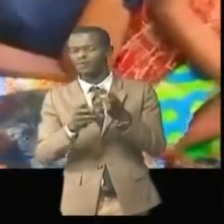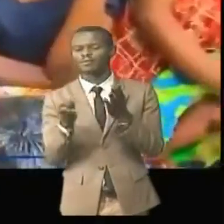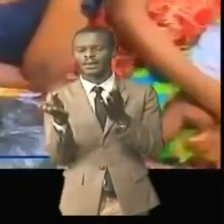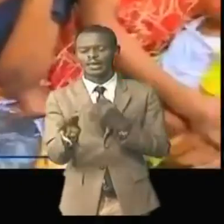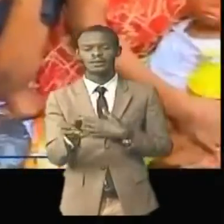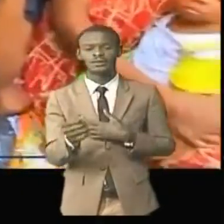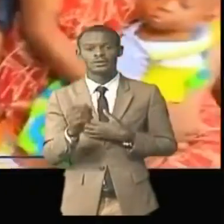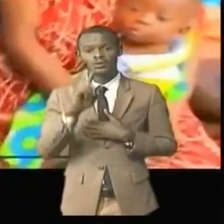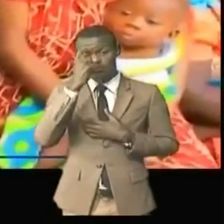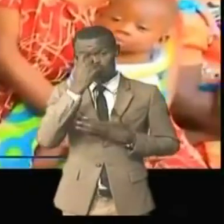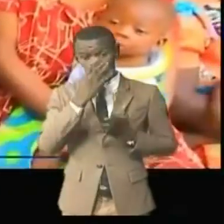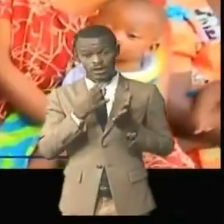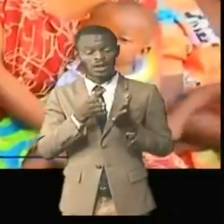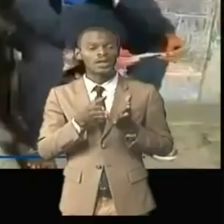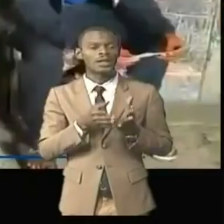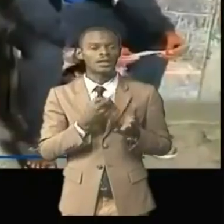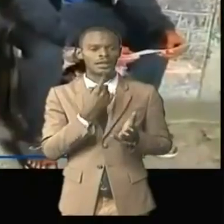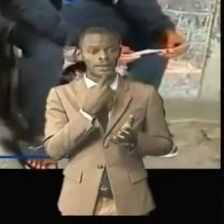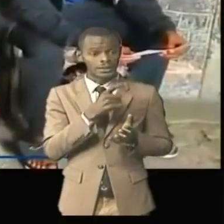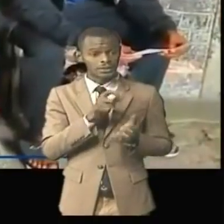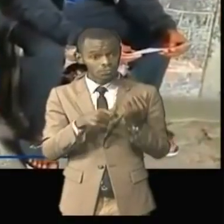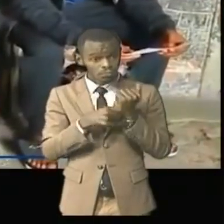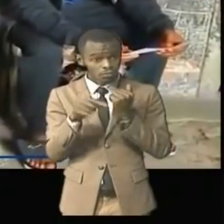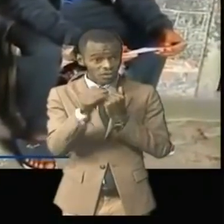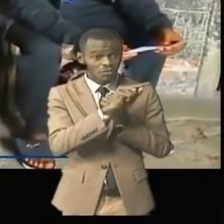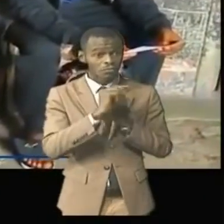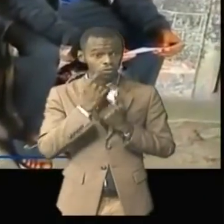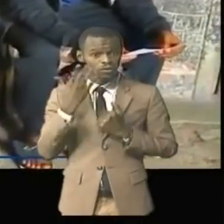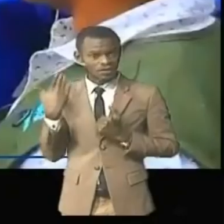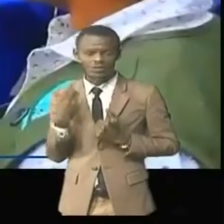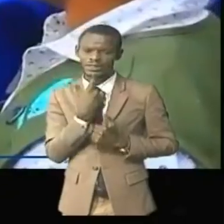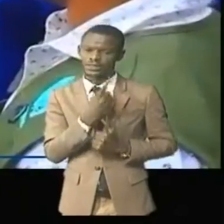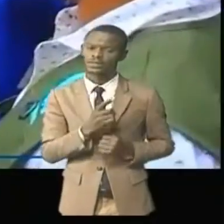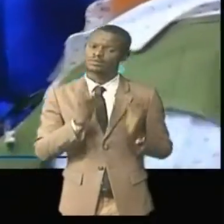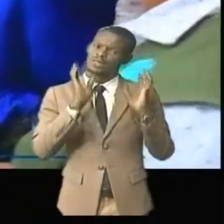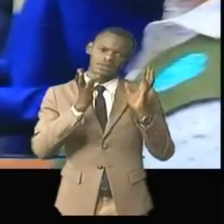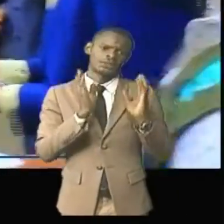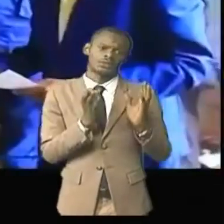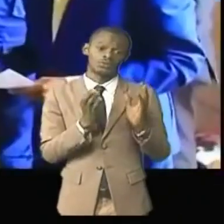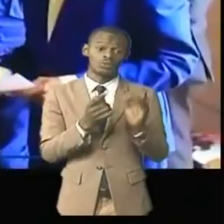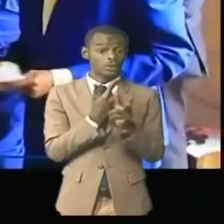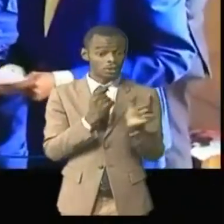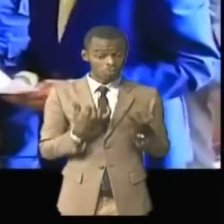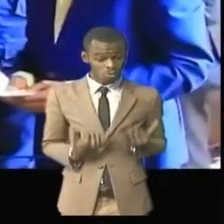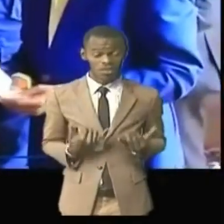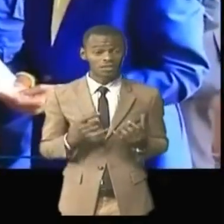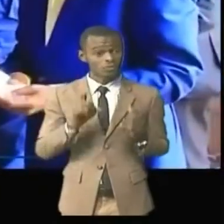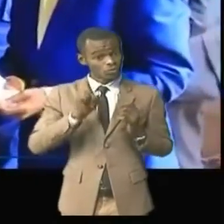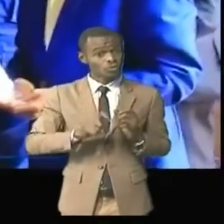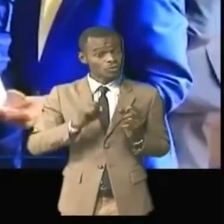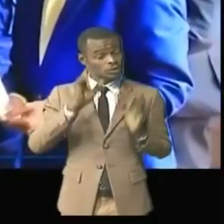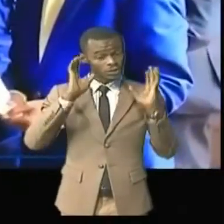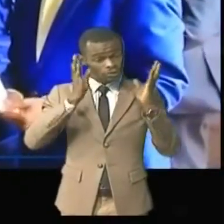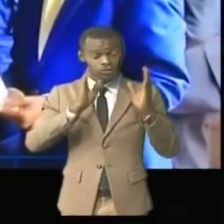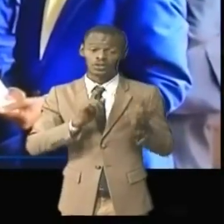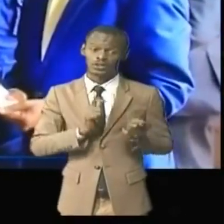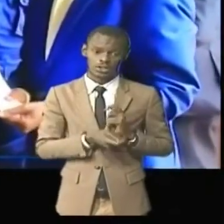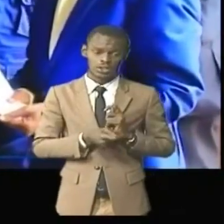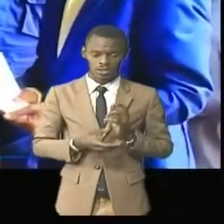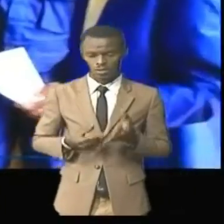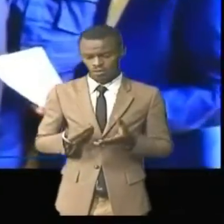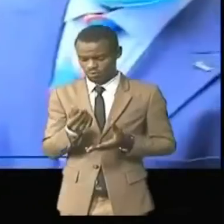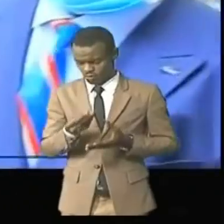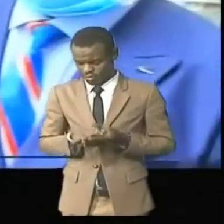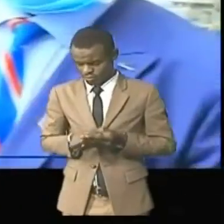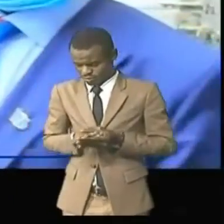pour éviter de commettre le même forfait. Par la même occasion, Kabamba Batami a remis une enveloppe importante à ces 9 prisonniers pour assurer